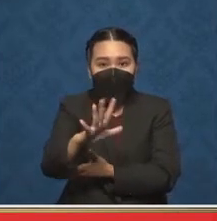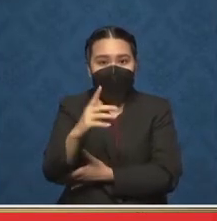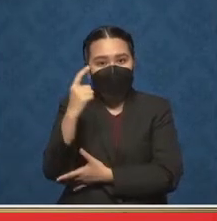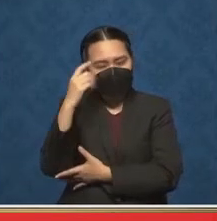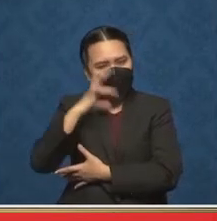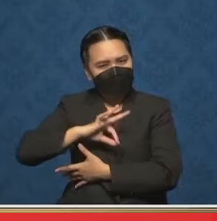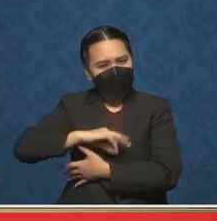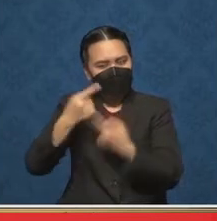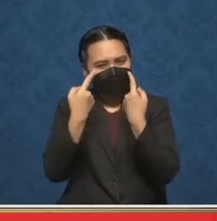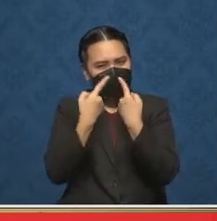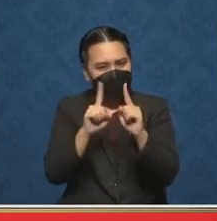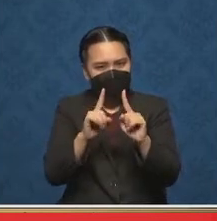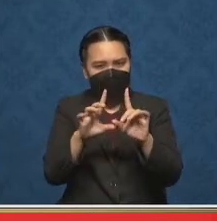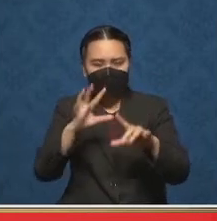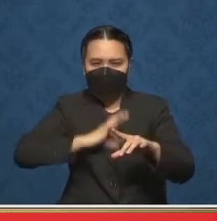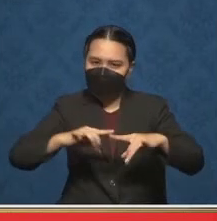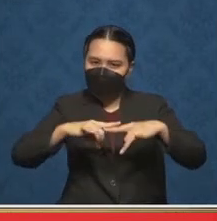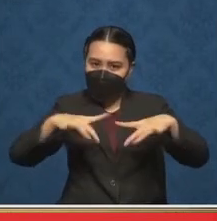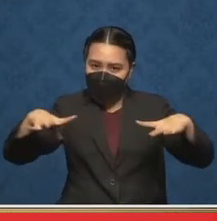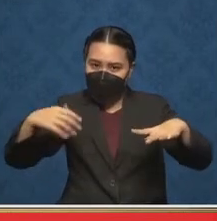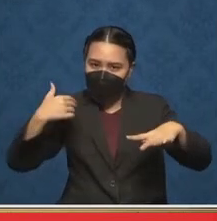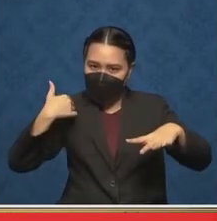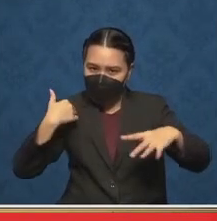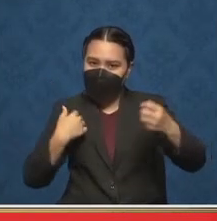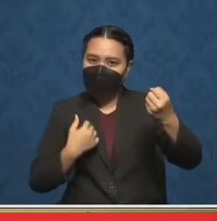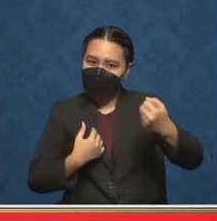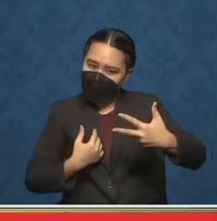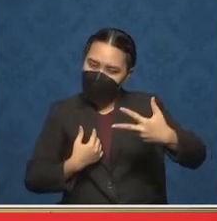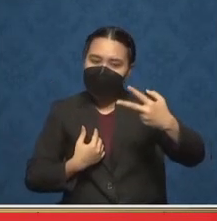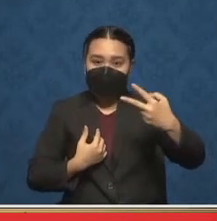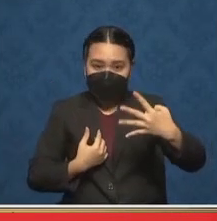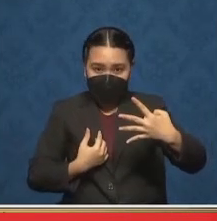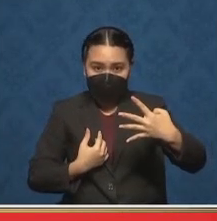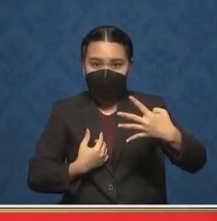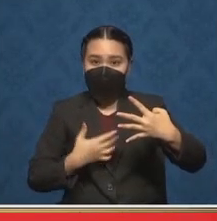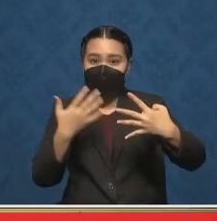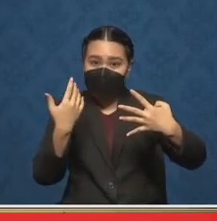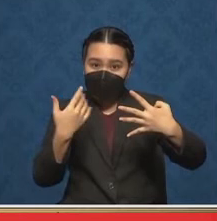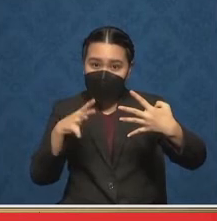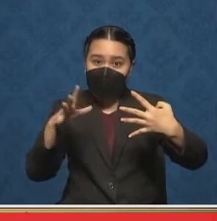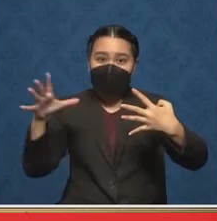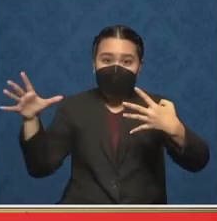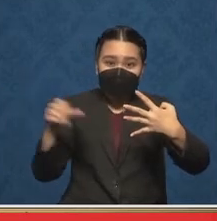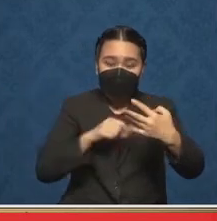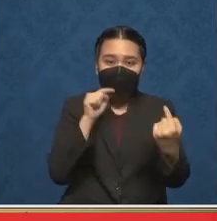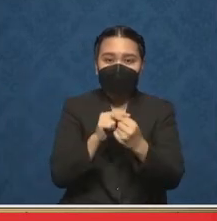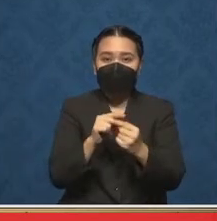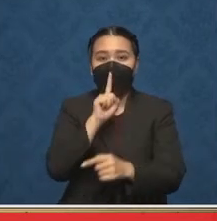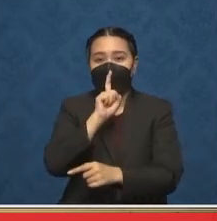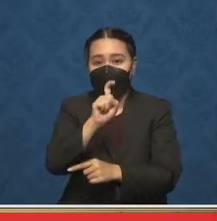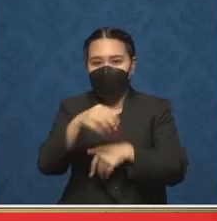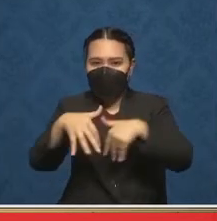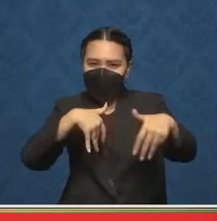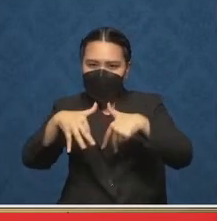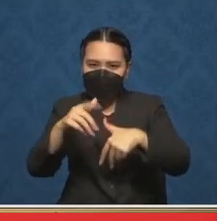และมความไม่เหะสมอยู่อย่น้อย 3-4ระการนำมาซึคำถามในวกว้างของสัคมดันี้ครั